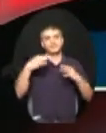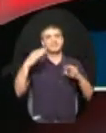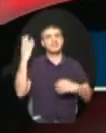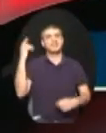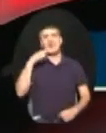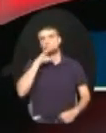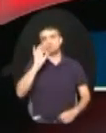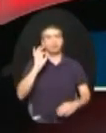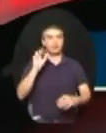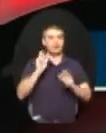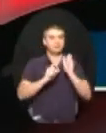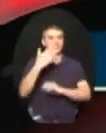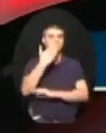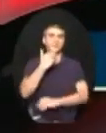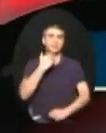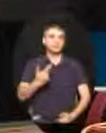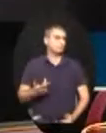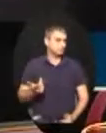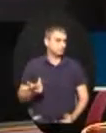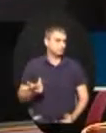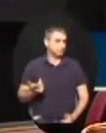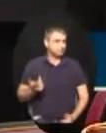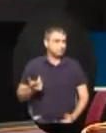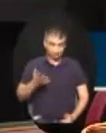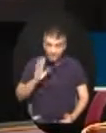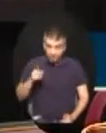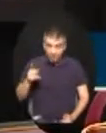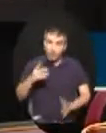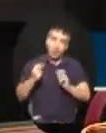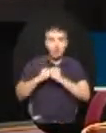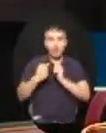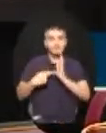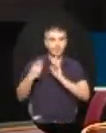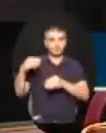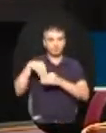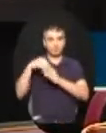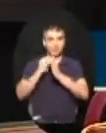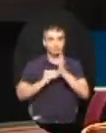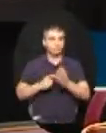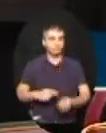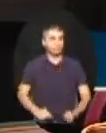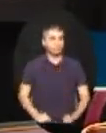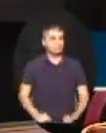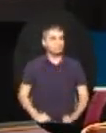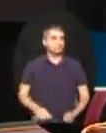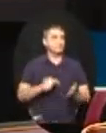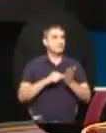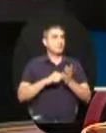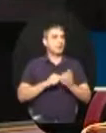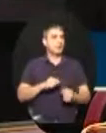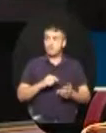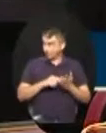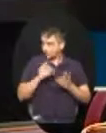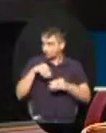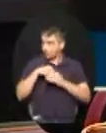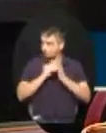האדום מבחינתם של אזרחי מדינת ישראל, למרות או בגלל שהיא חלק מהרשימה הזאת? בגלל. בגלל